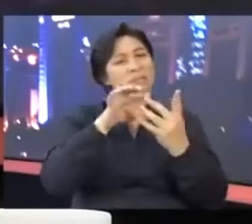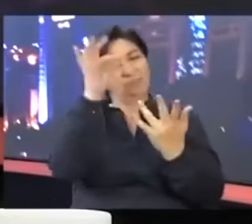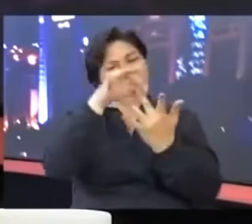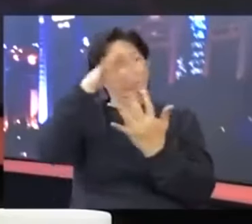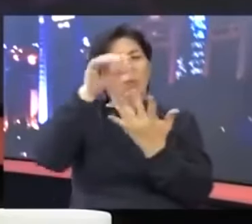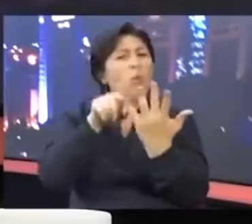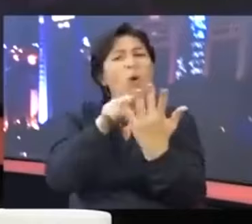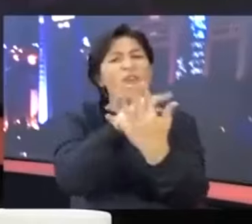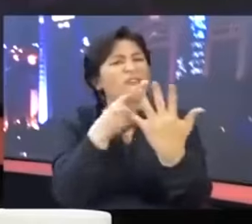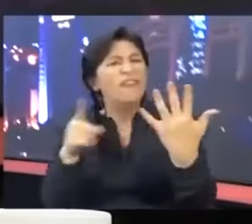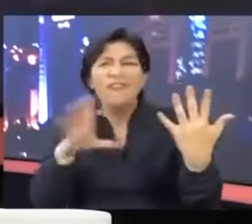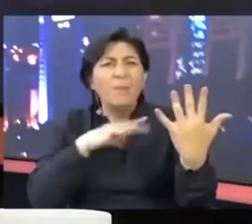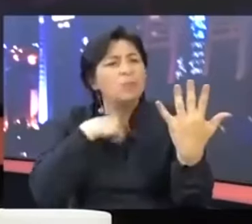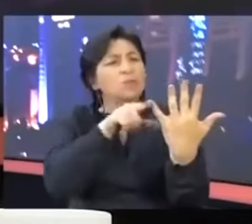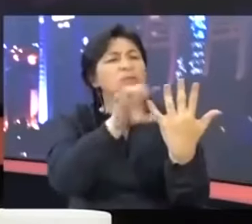birini